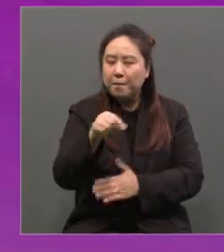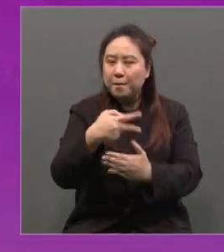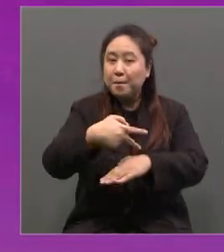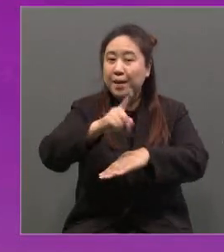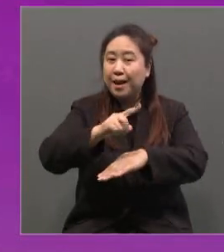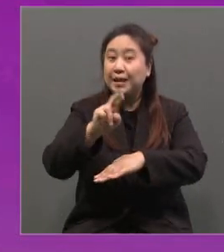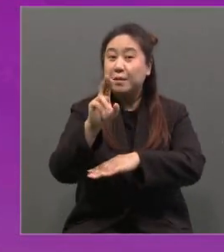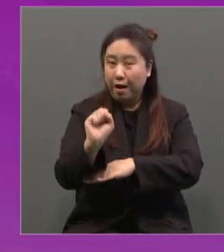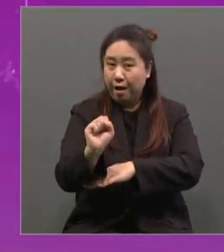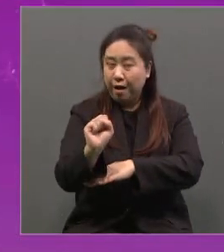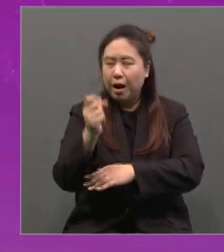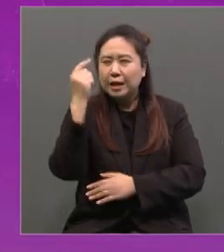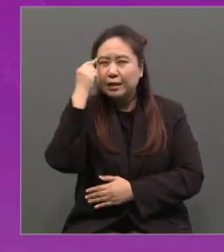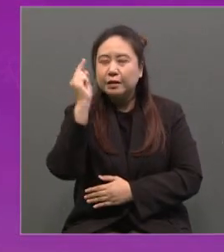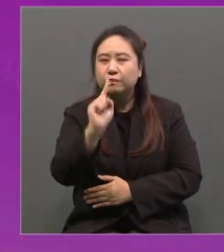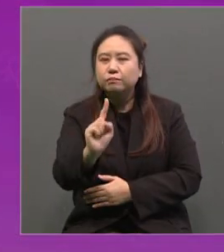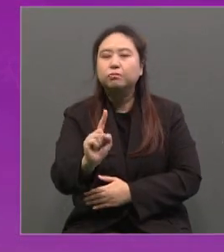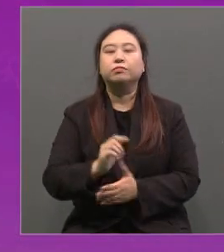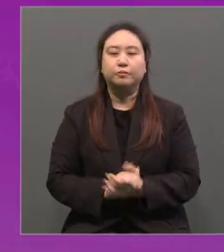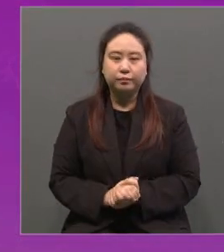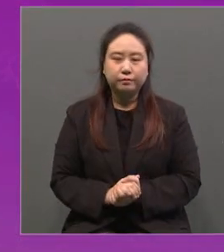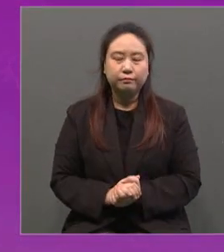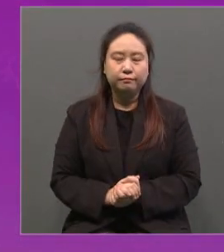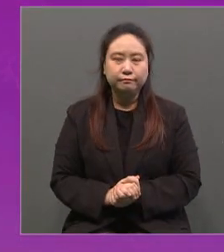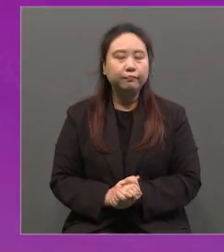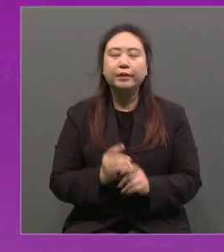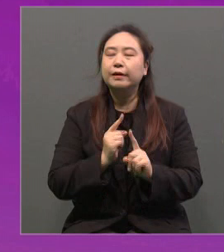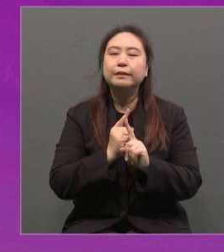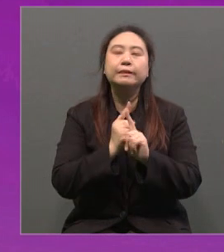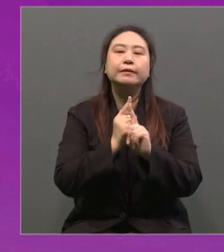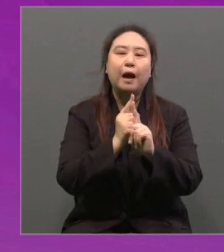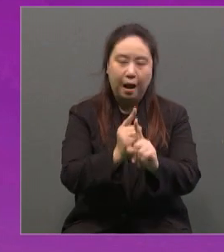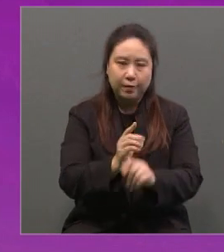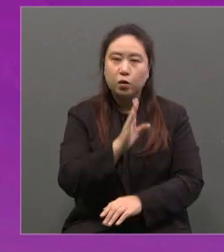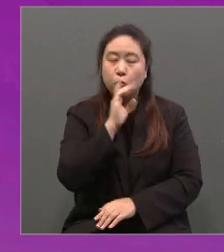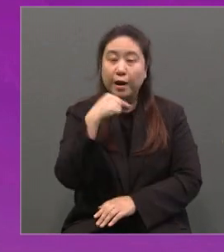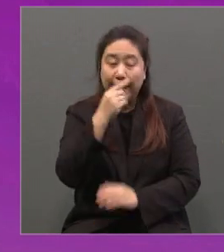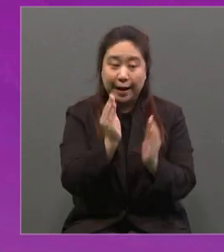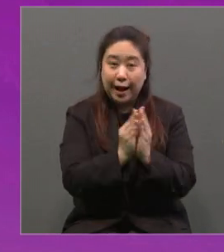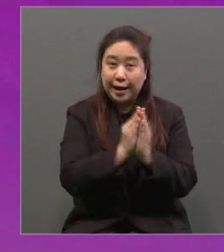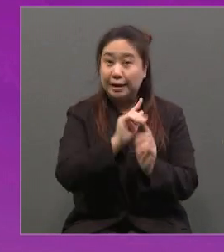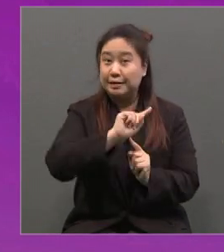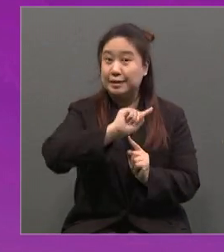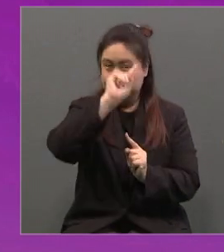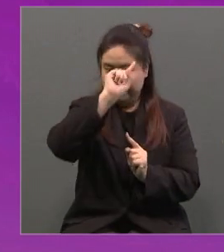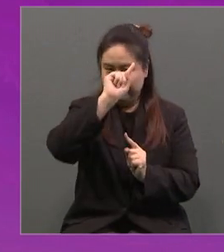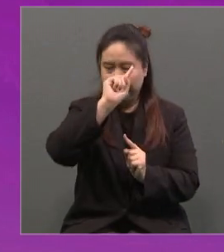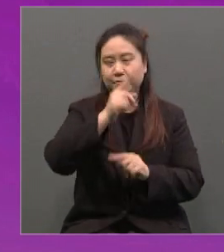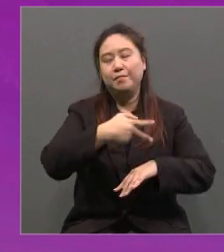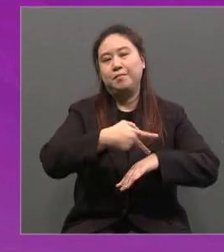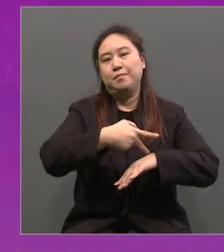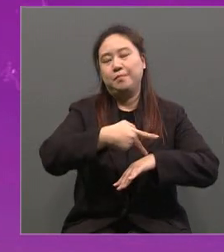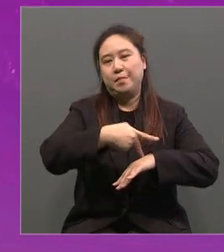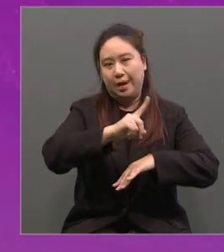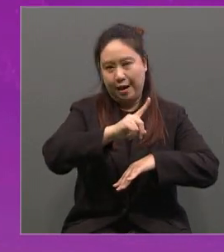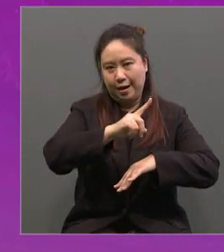ครับอาจารย์เขามองแบบนี้ครับว่าควรให้เป็นไปตามธรรมเนียมปฏิบัติก็คือพรรคที่ได้อันดับหนึ่งเป็นประธานสภาผู้แทนราษฎร